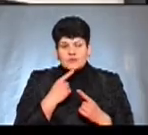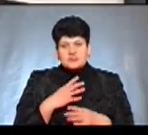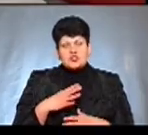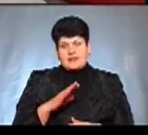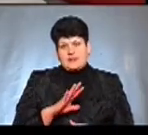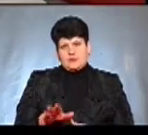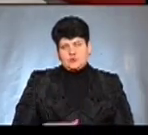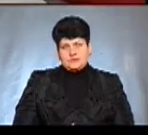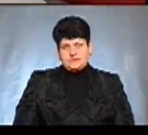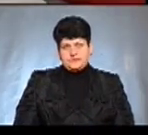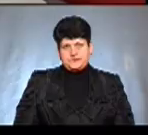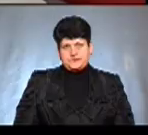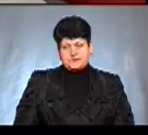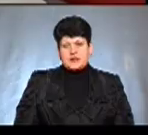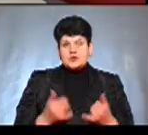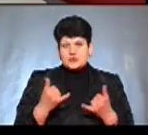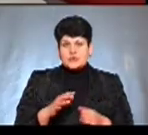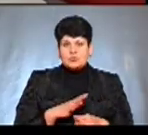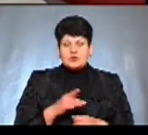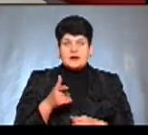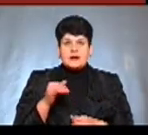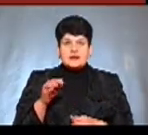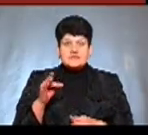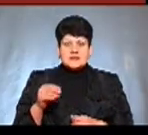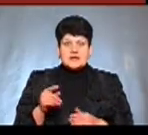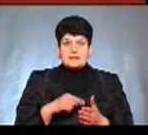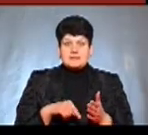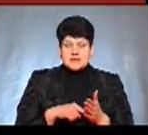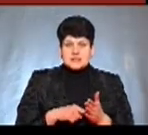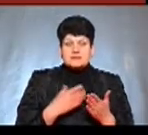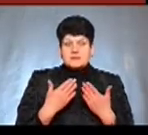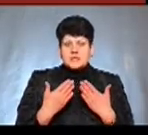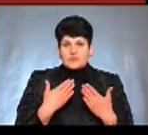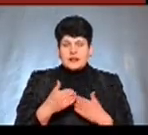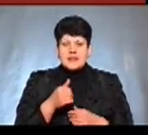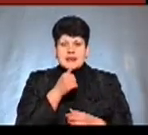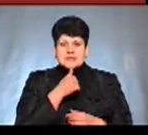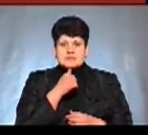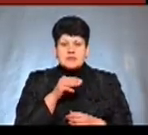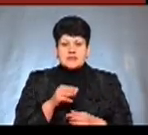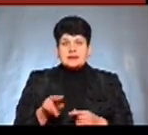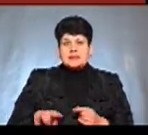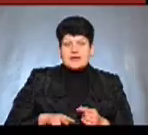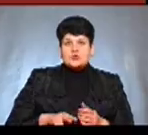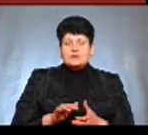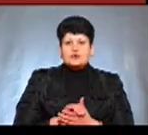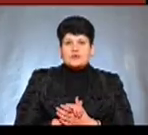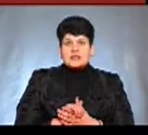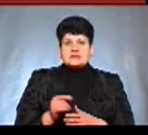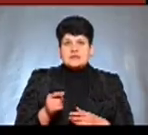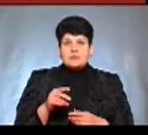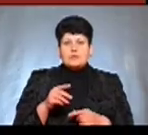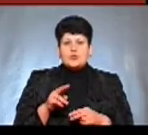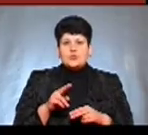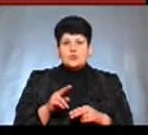будемо. Власне, ми сьогодні були на Гайському мості, спілкувалися з експертом, директором товариства «Тернопіль-Мостбуд»